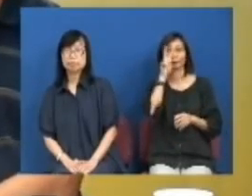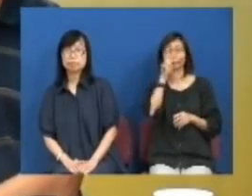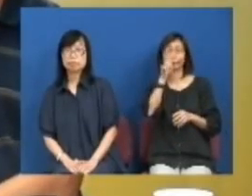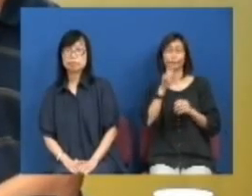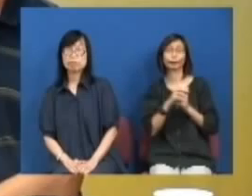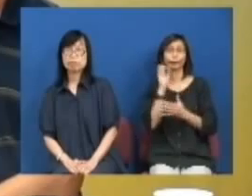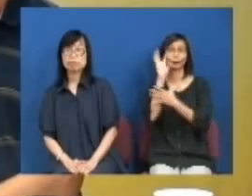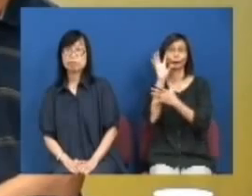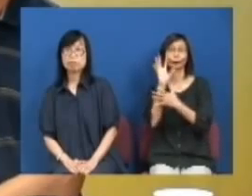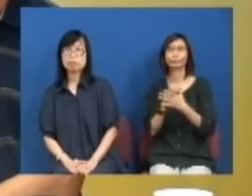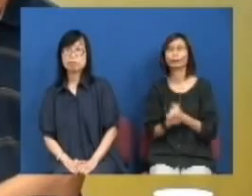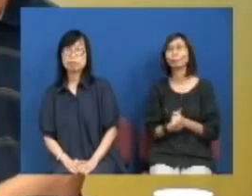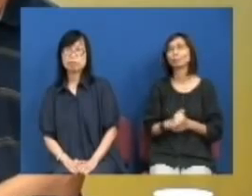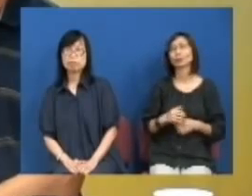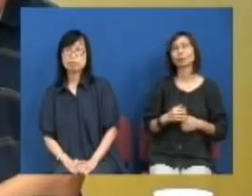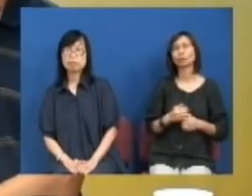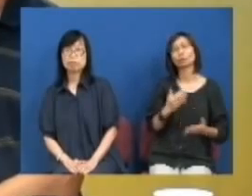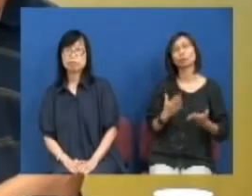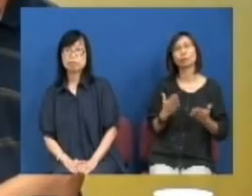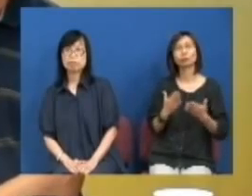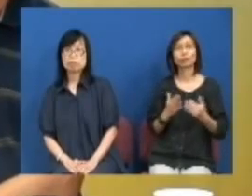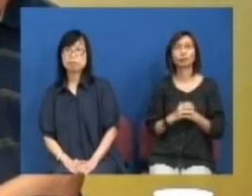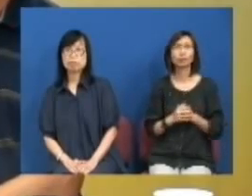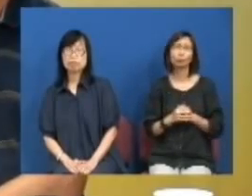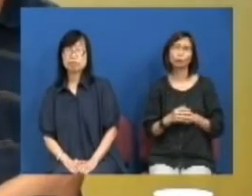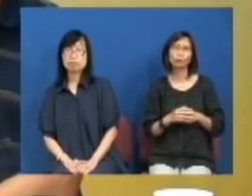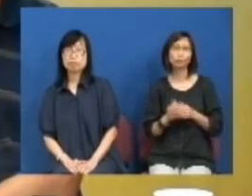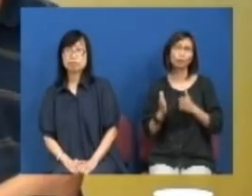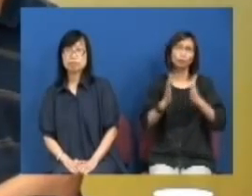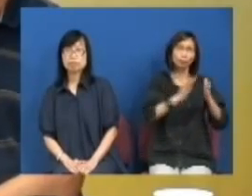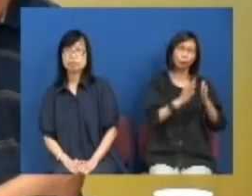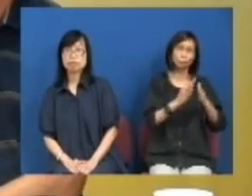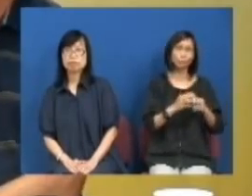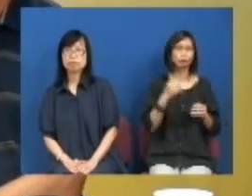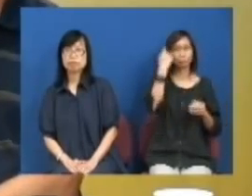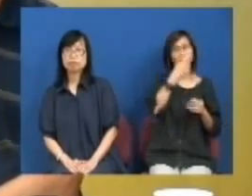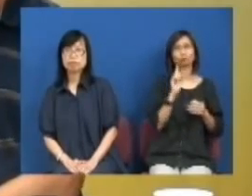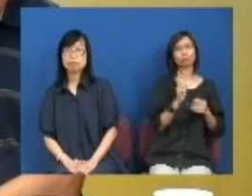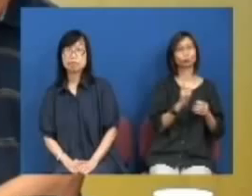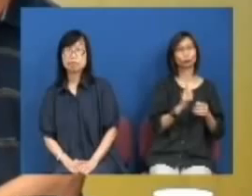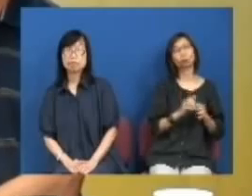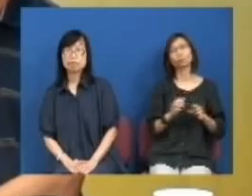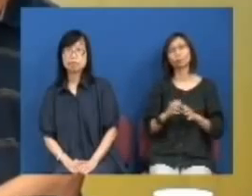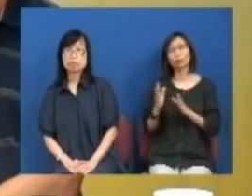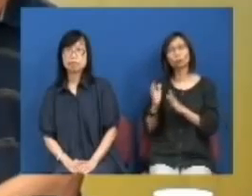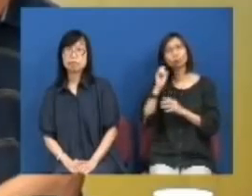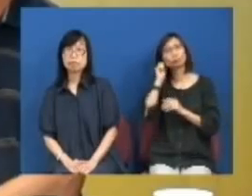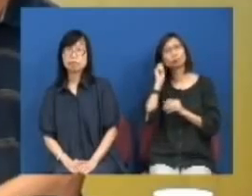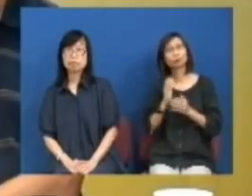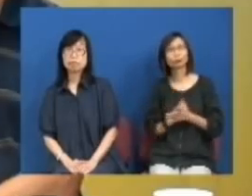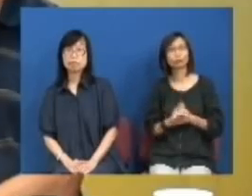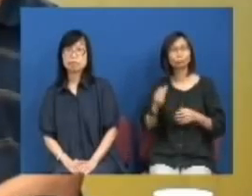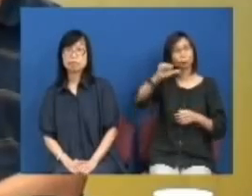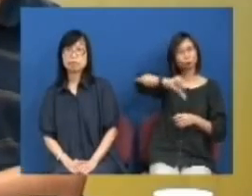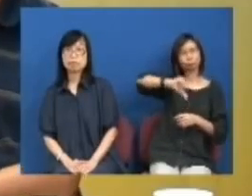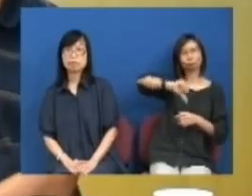所知，然後想著不如這樣就 side with 梁振英那邊，或者 side with 范涛那邊的話，那可能到頭來都會輸到一